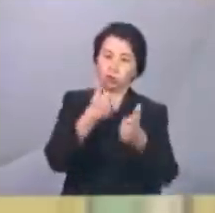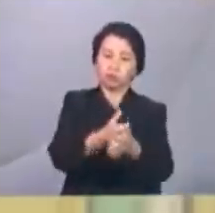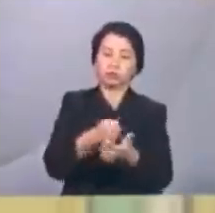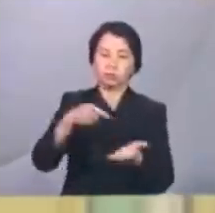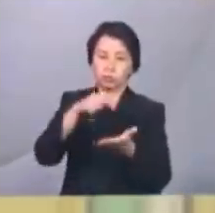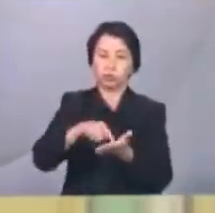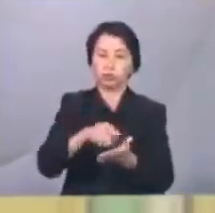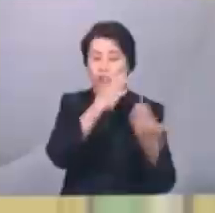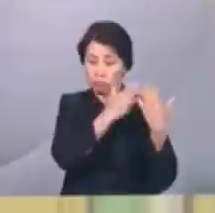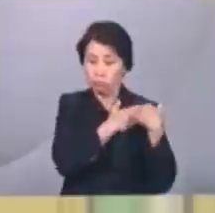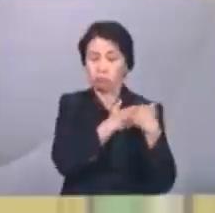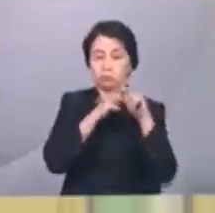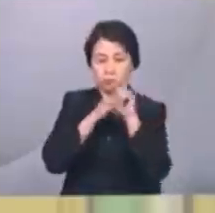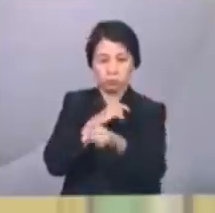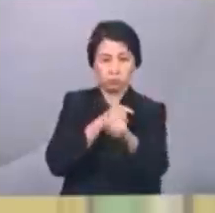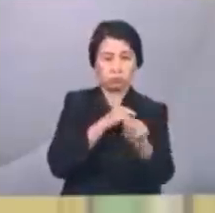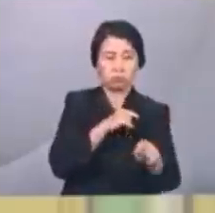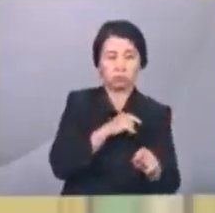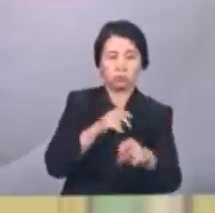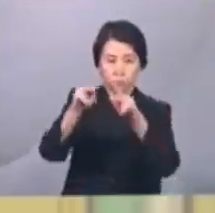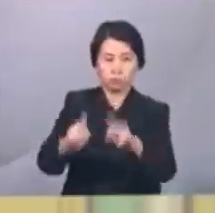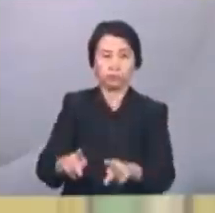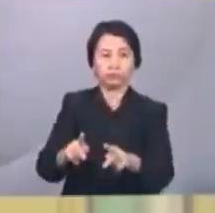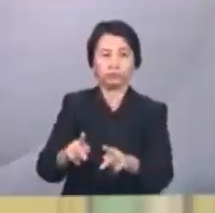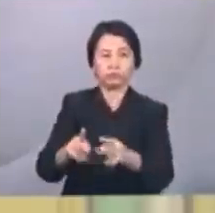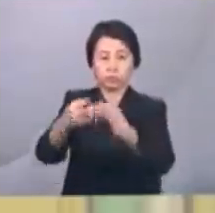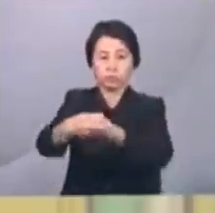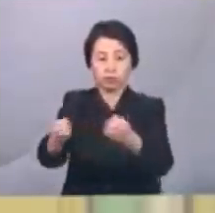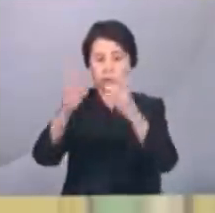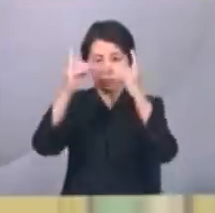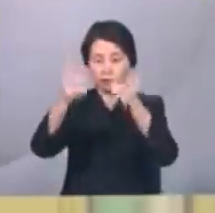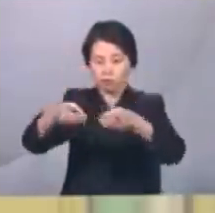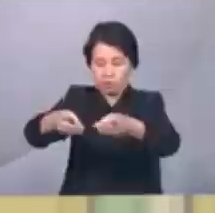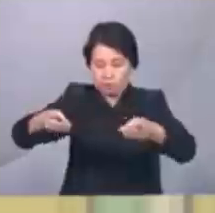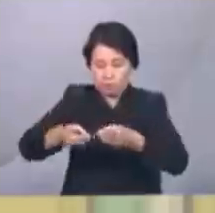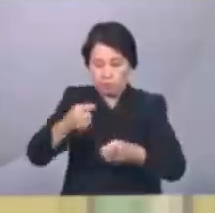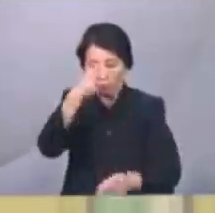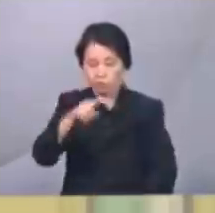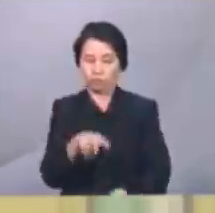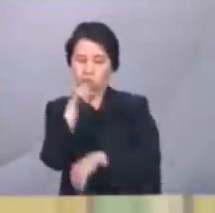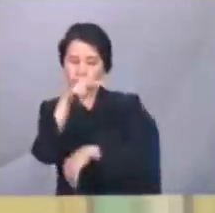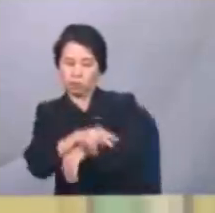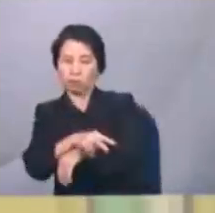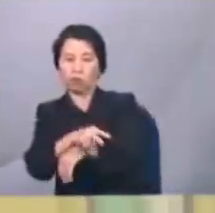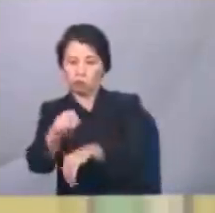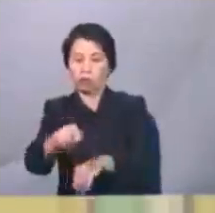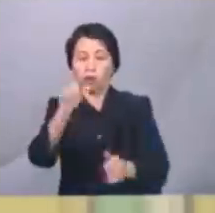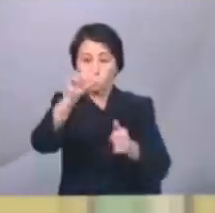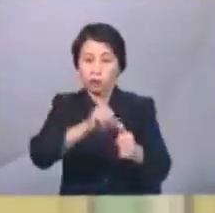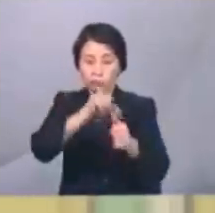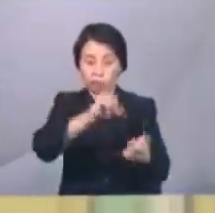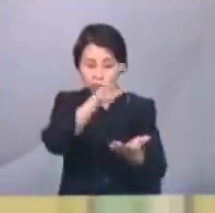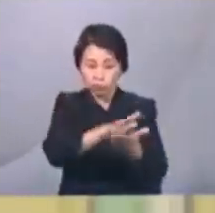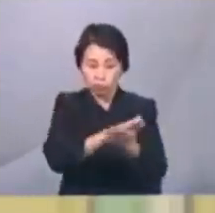akan, peranan ini akan dimainkan oleh pihak pejabat pendidikan daerah untuk memantau memastikan setiap